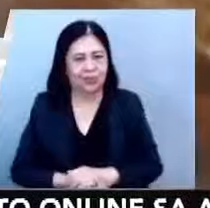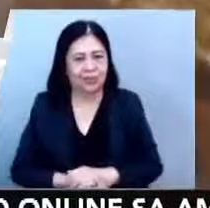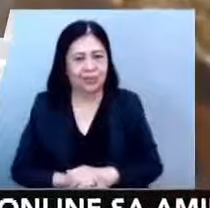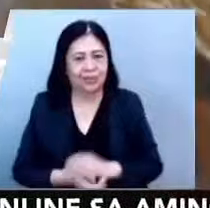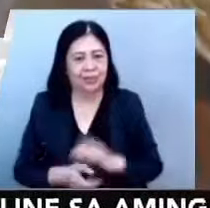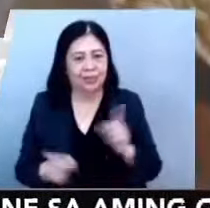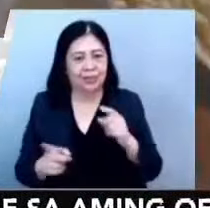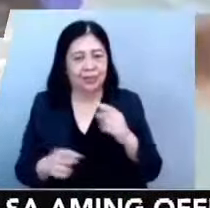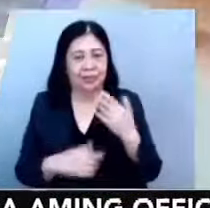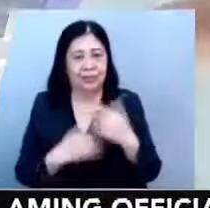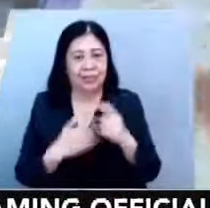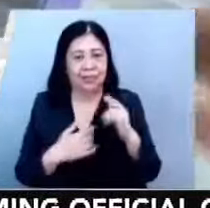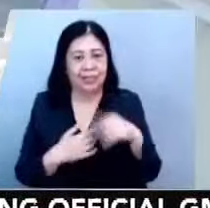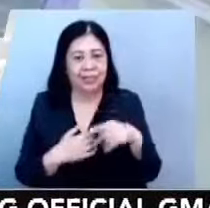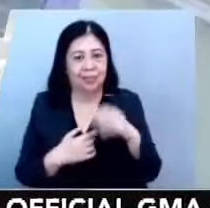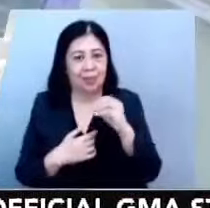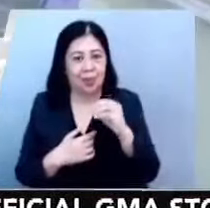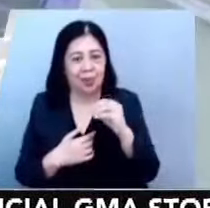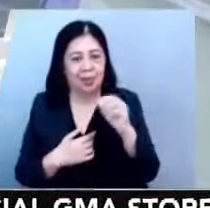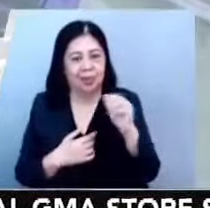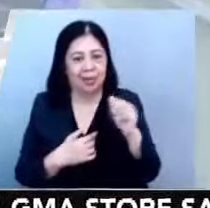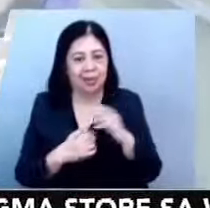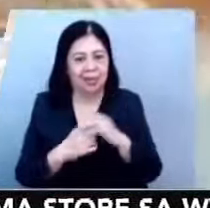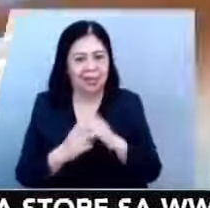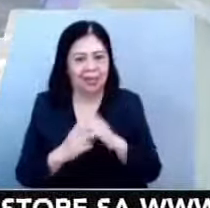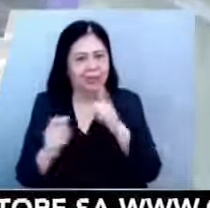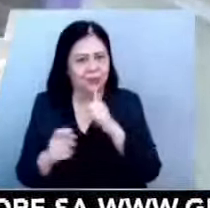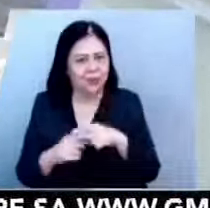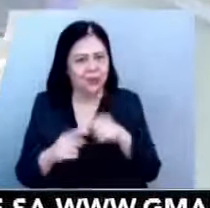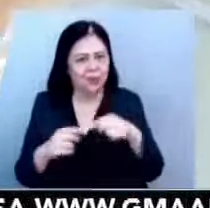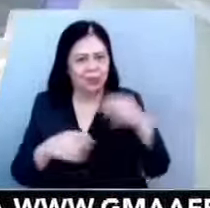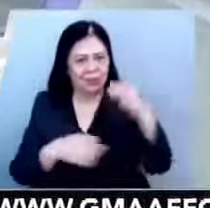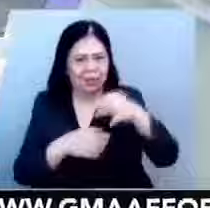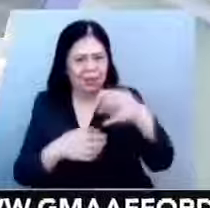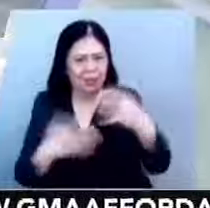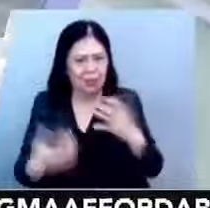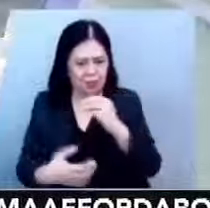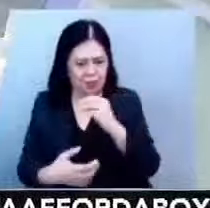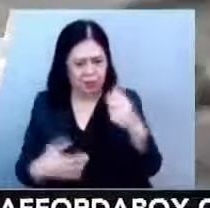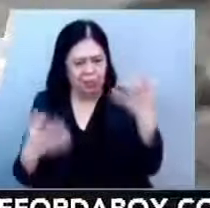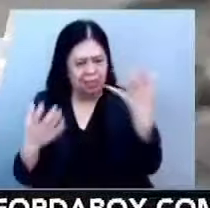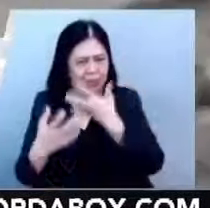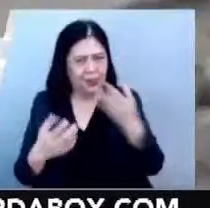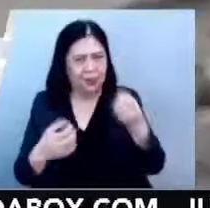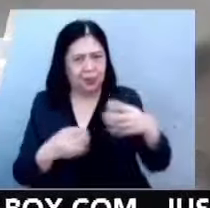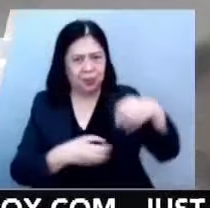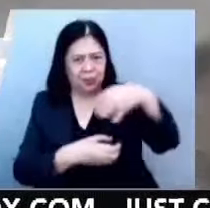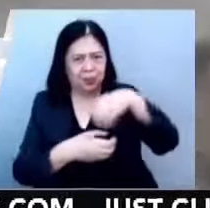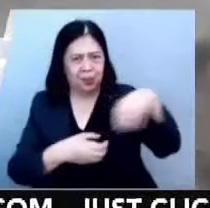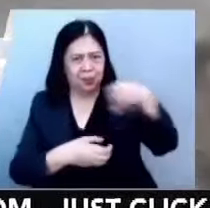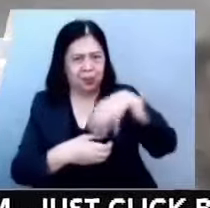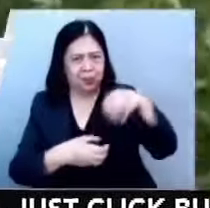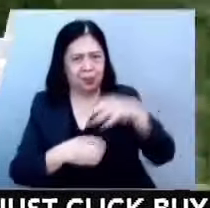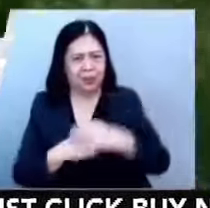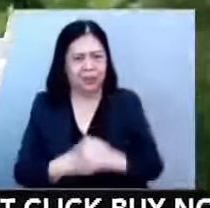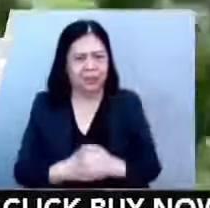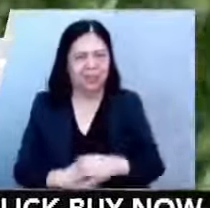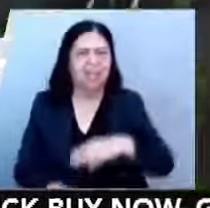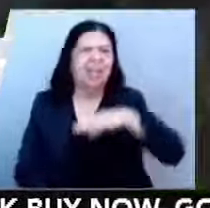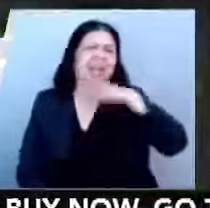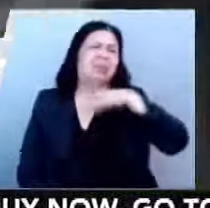A. Paano ba naman ang kanilang halo-halo nag-uumapaw sa sangkap? Nakakaya! Tulog na ako!